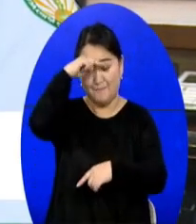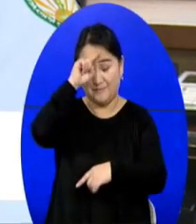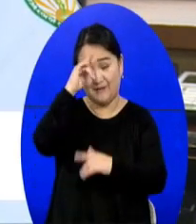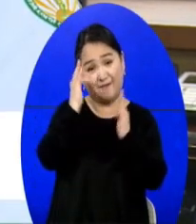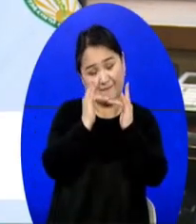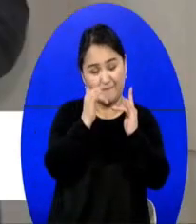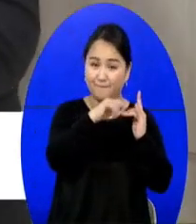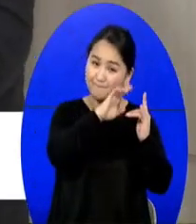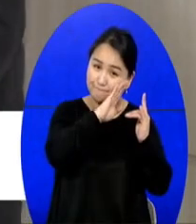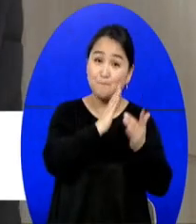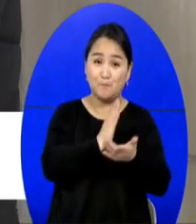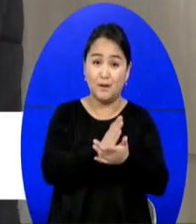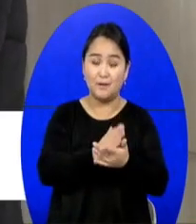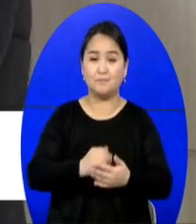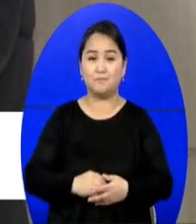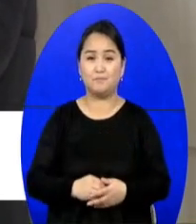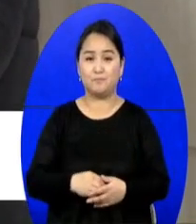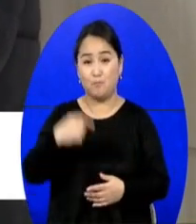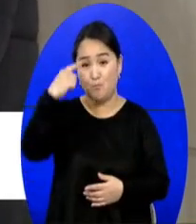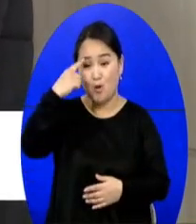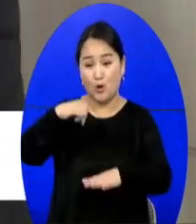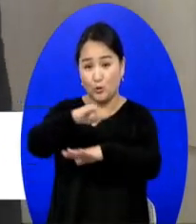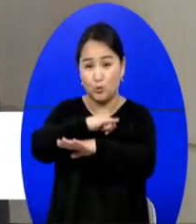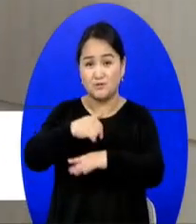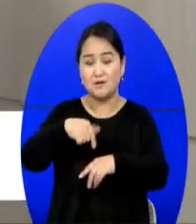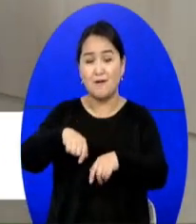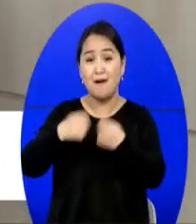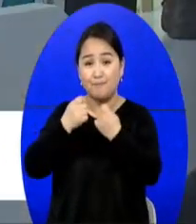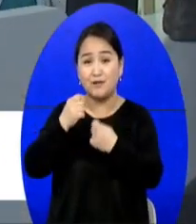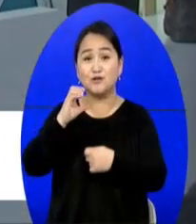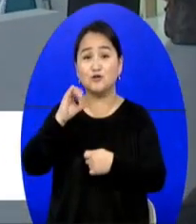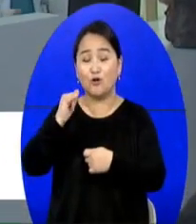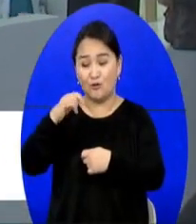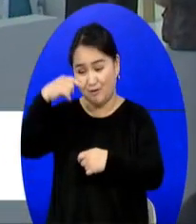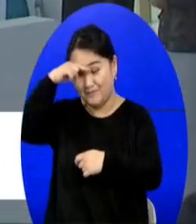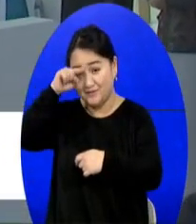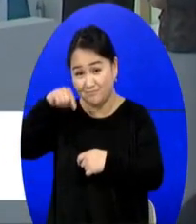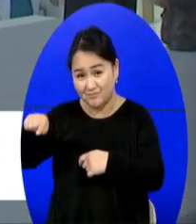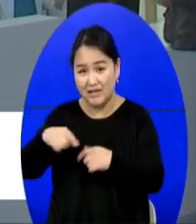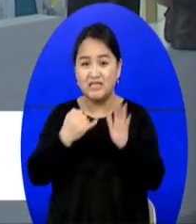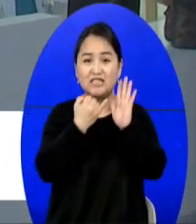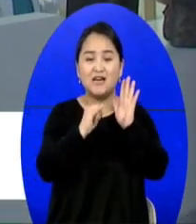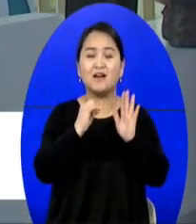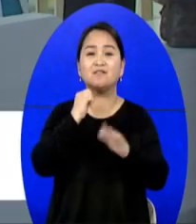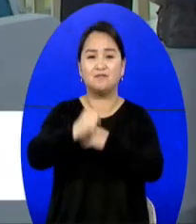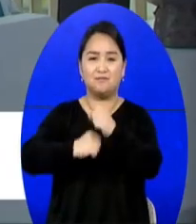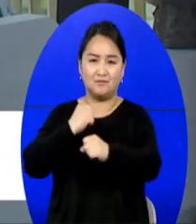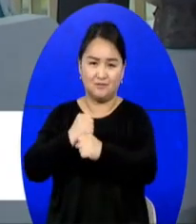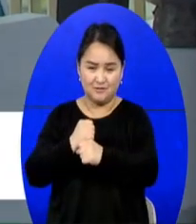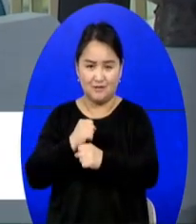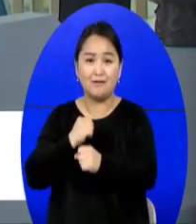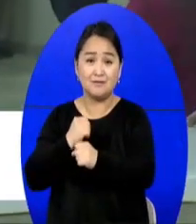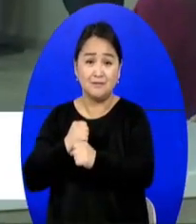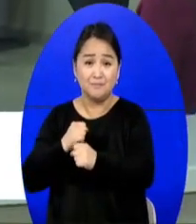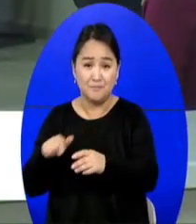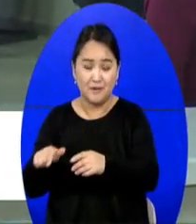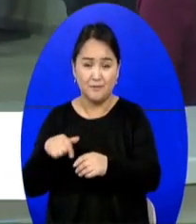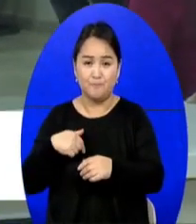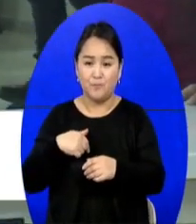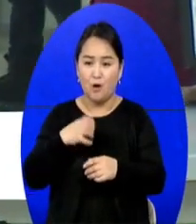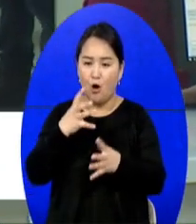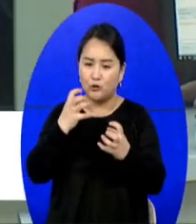хэвтэмжлүүлээд ингэж явж байна. Монгол Улсад гэмтэл зах судлалын салбар хөгжөөд 60 жил болж байна. Айгаа өгч иргэдэд чиглэсэн олон бүтээл ажил хийхээр